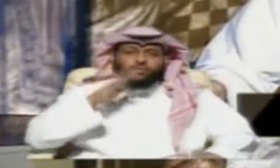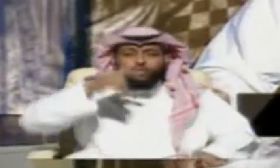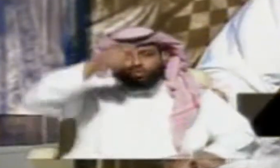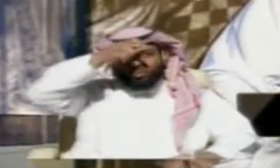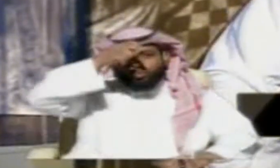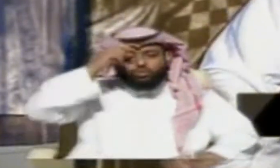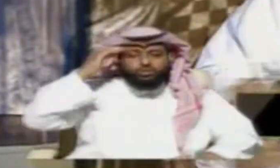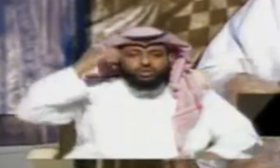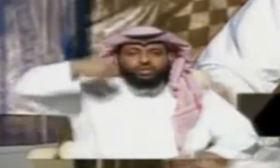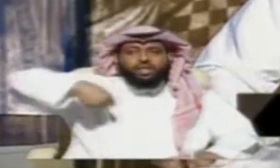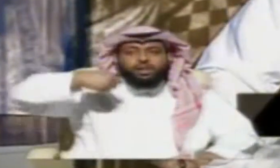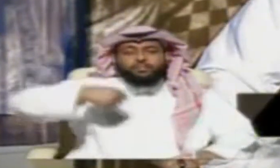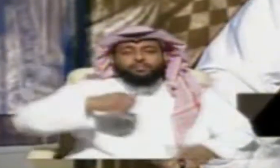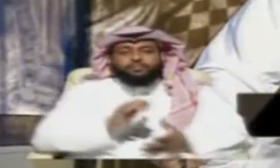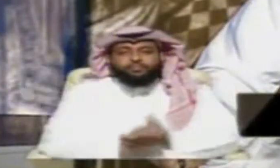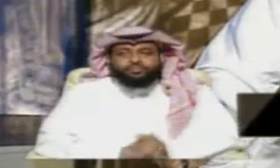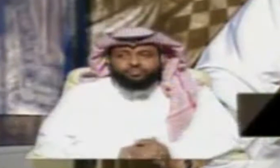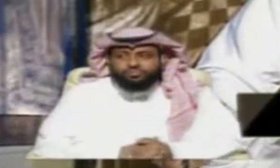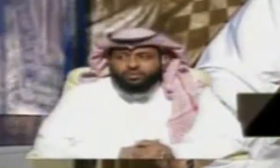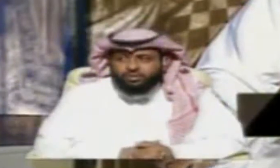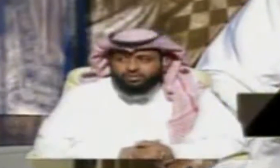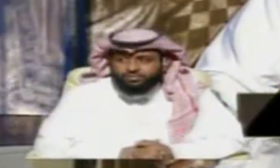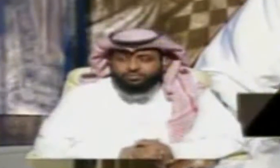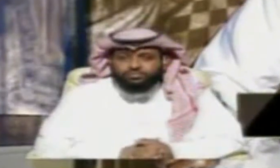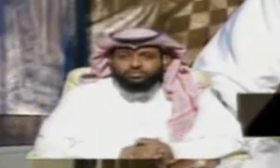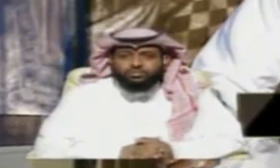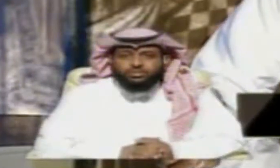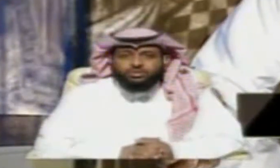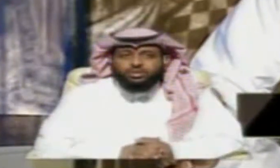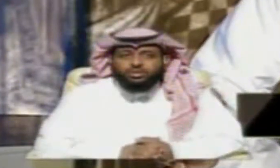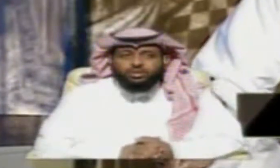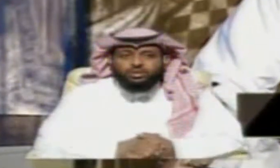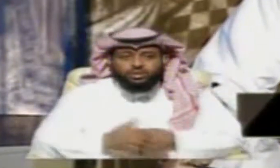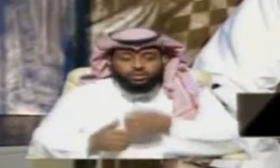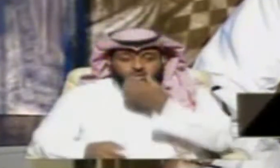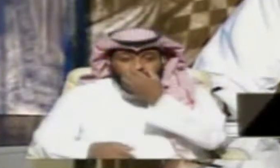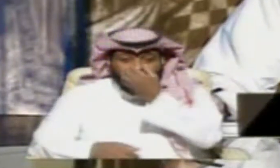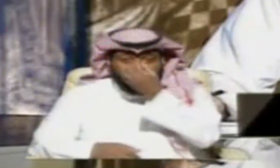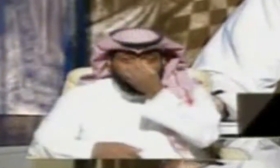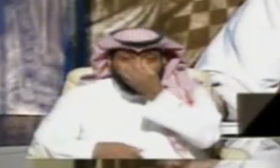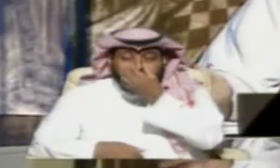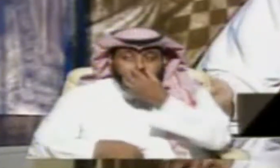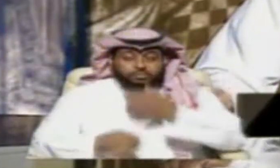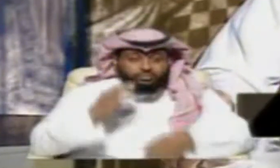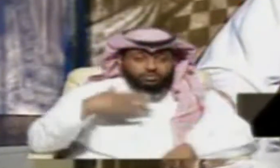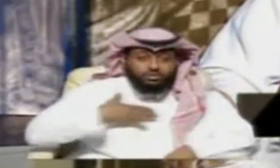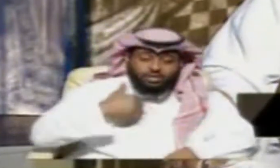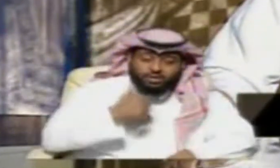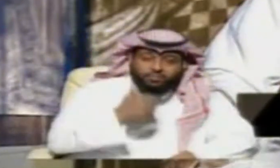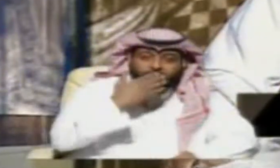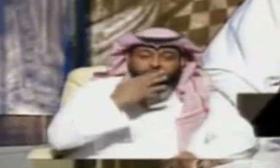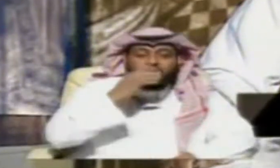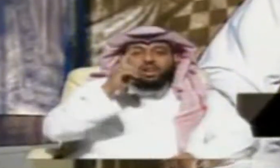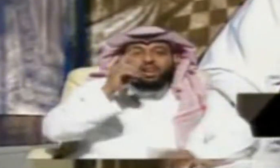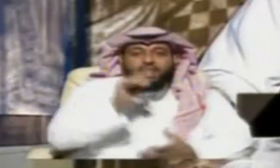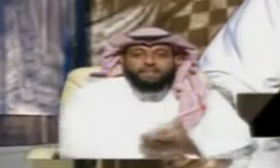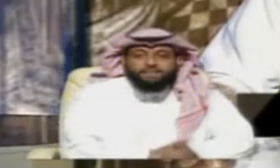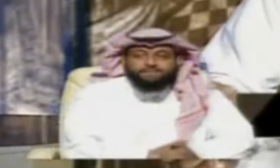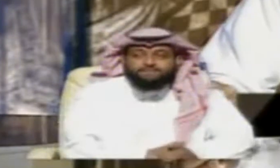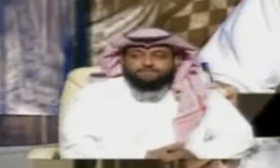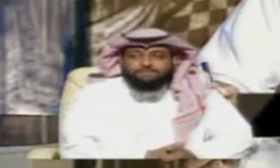تفضل. السلام عليكم. عليكم السلام ورحمة الله وبركاته، تفضل بسؤالك. كيفك يا شيخ؟ الله يحفظك